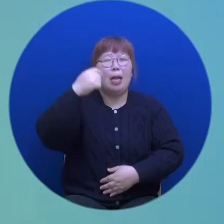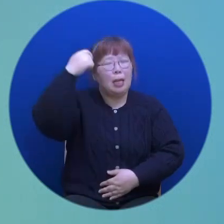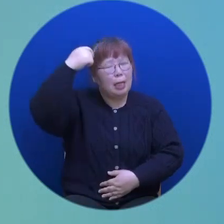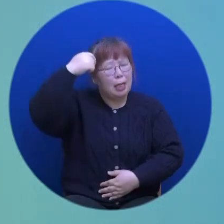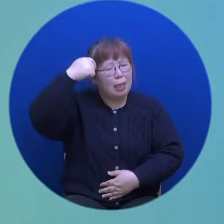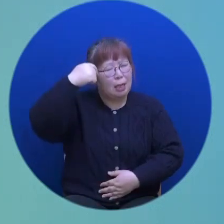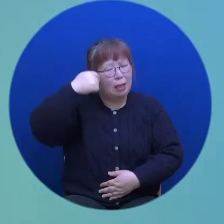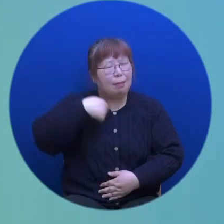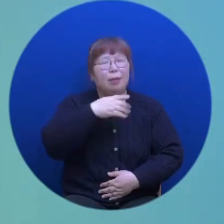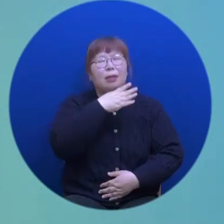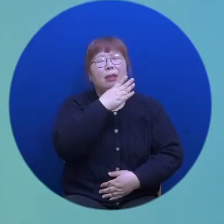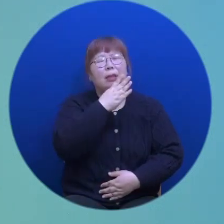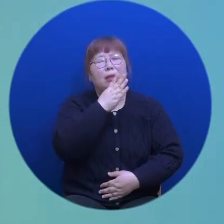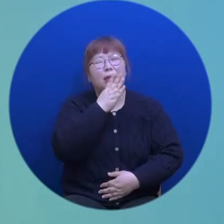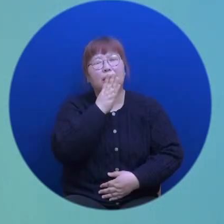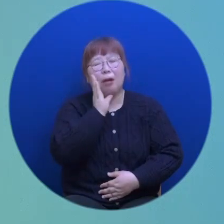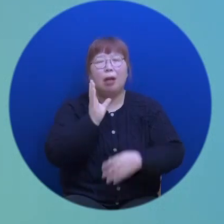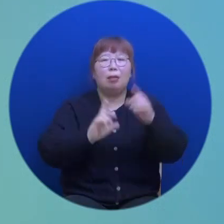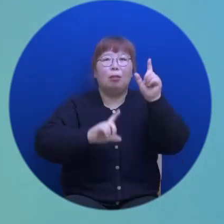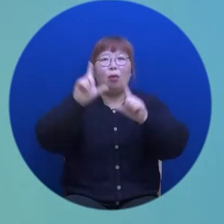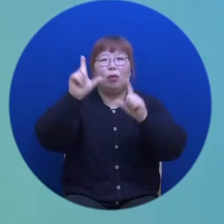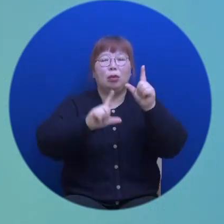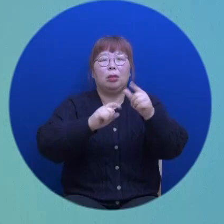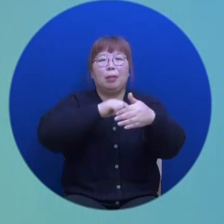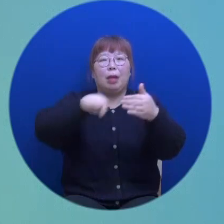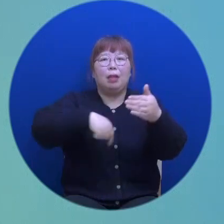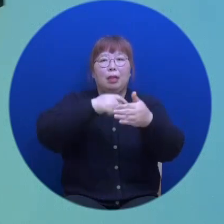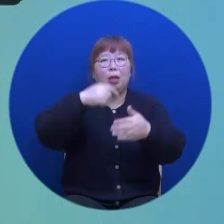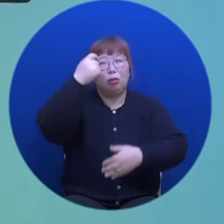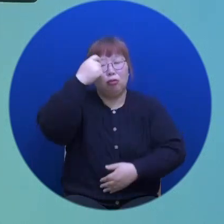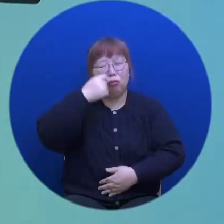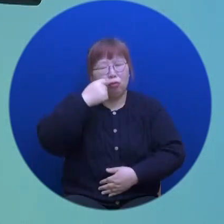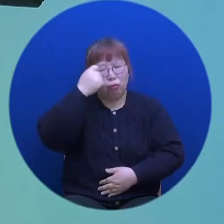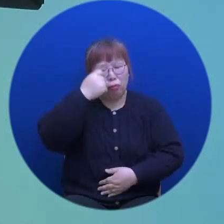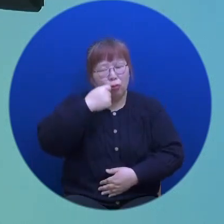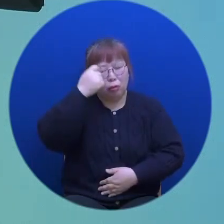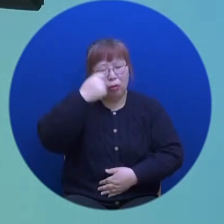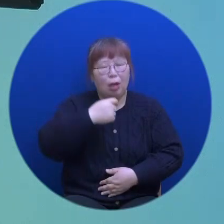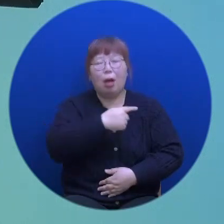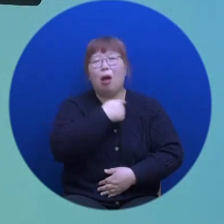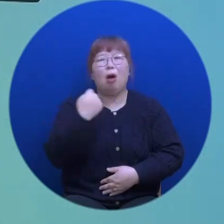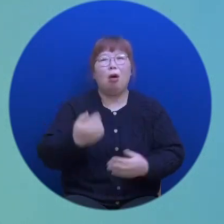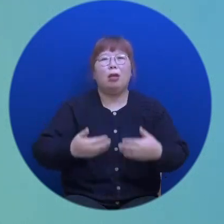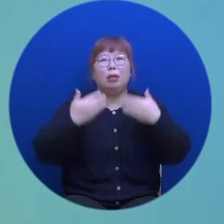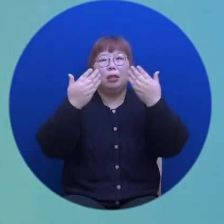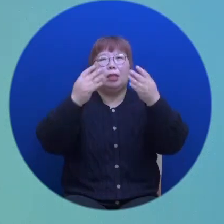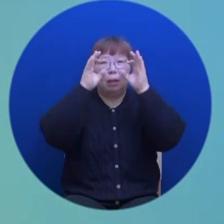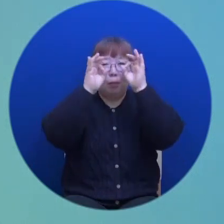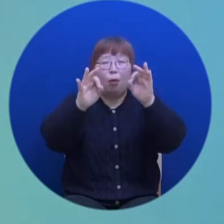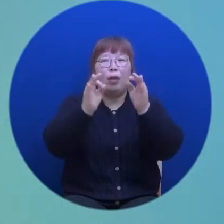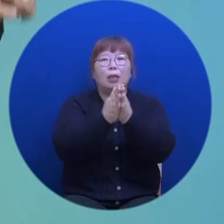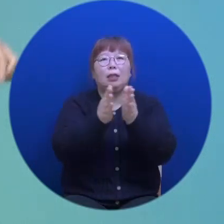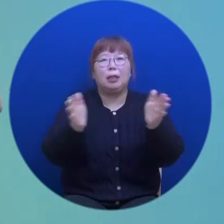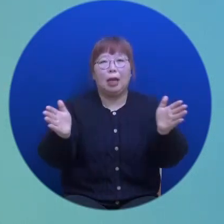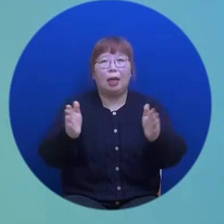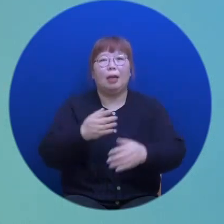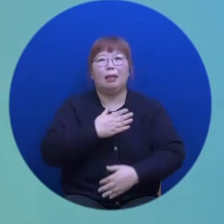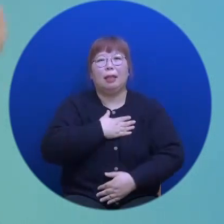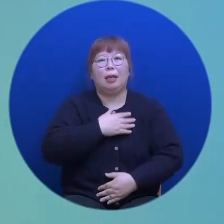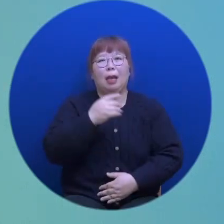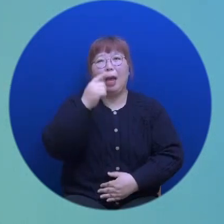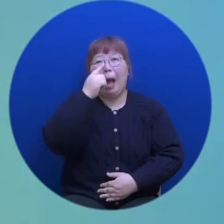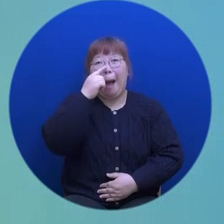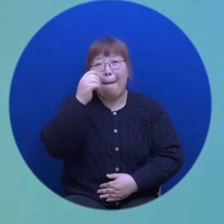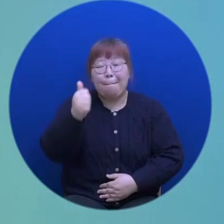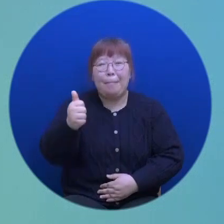속에서 엄마의 눈물과 기도와 헌신이 보이기 시작해요. 아빠가 되어보니까